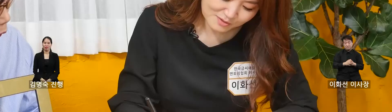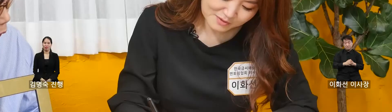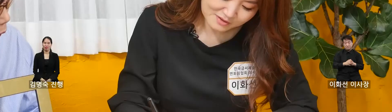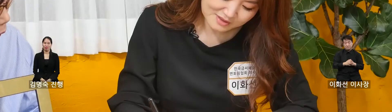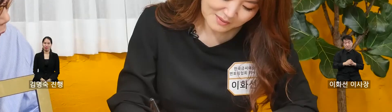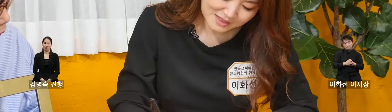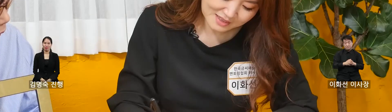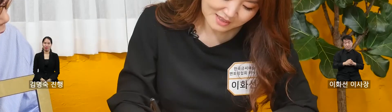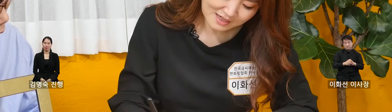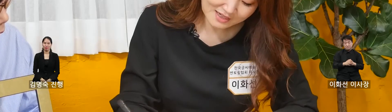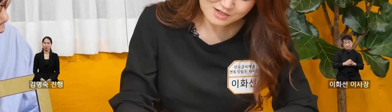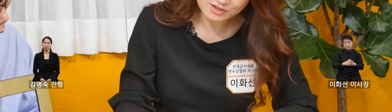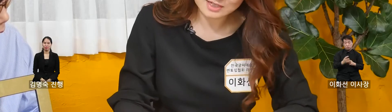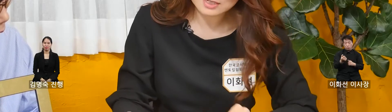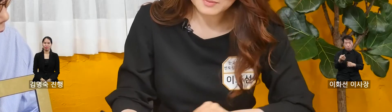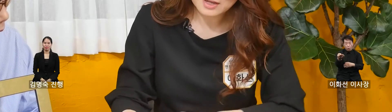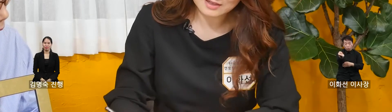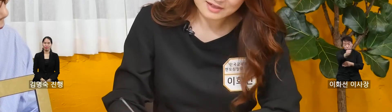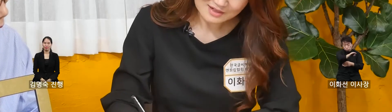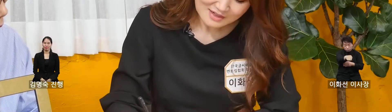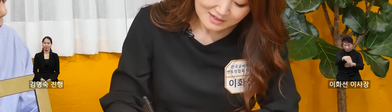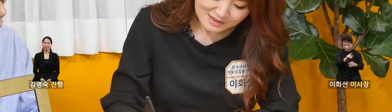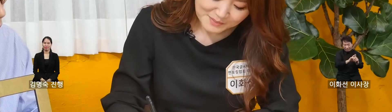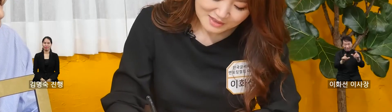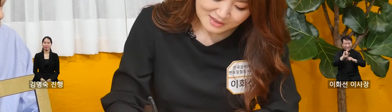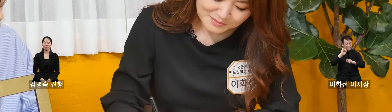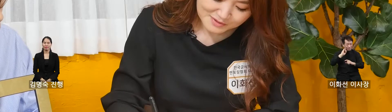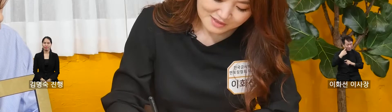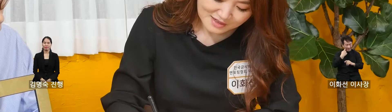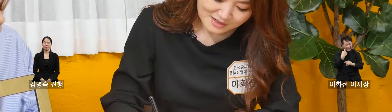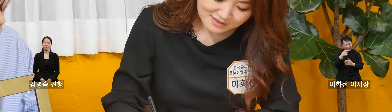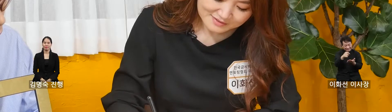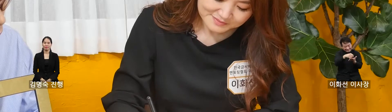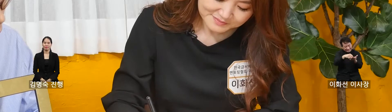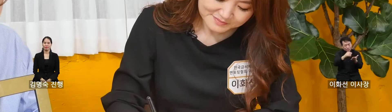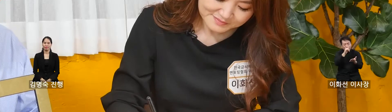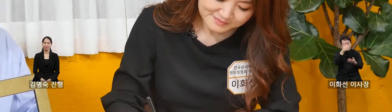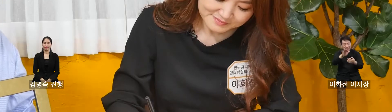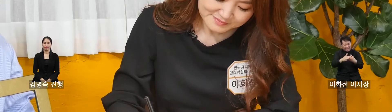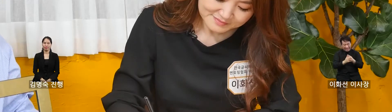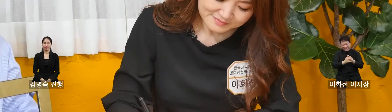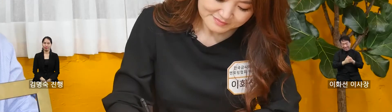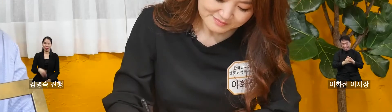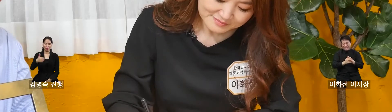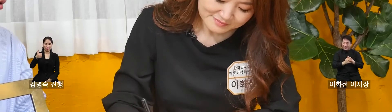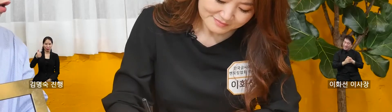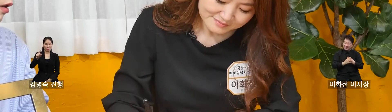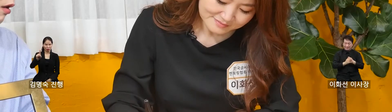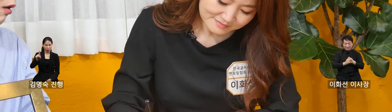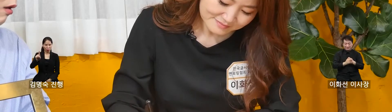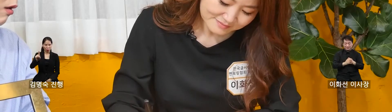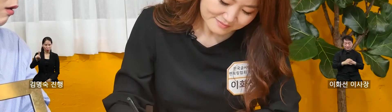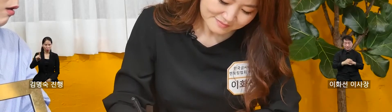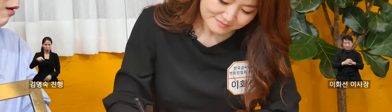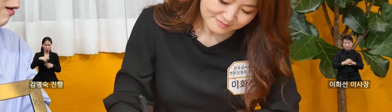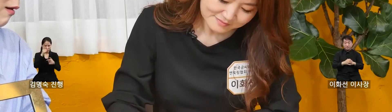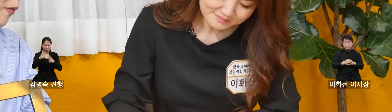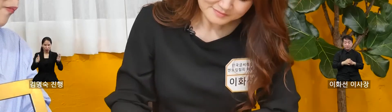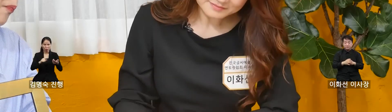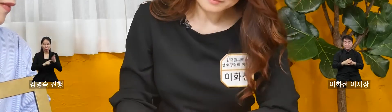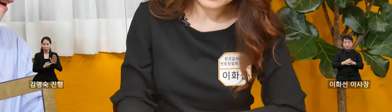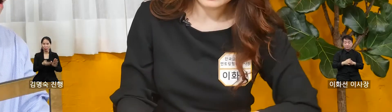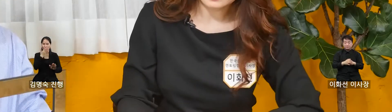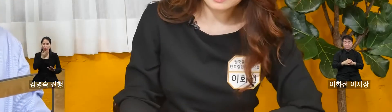보시면 조금 더 드라마틱하게 할 수 있겠지만, 이게 펜이다 보니까. 아니, 펜으로도, 우와.